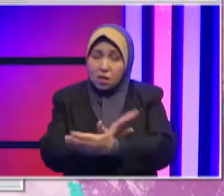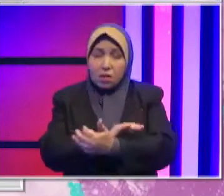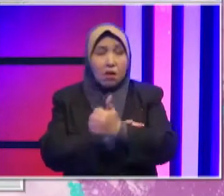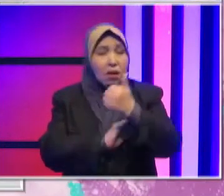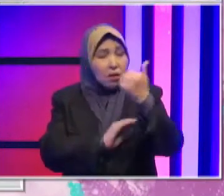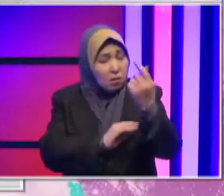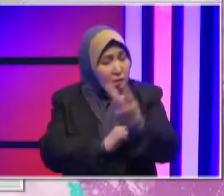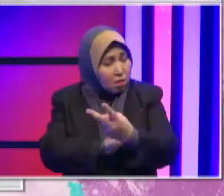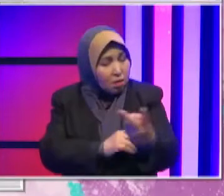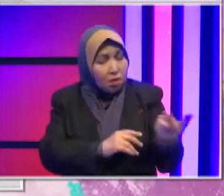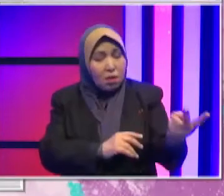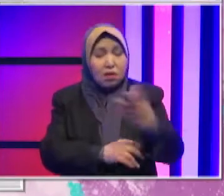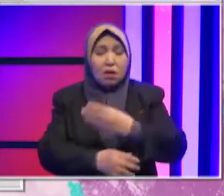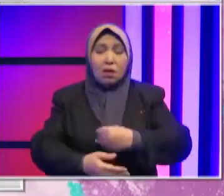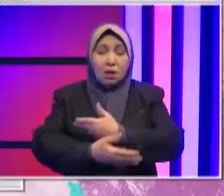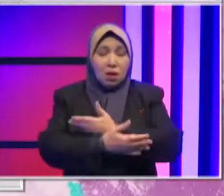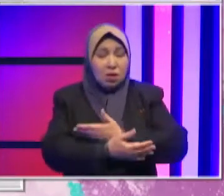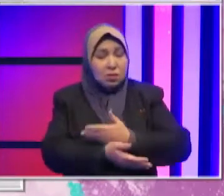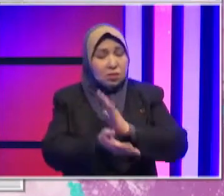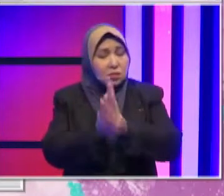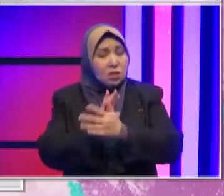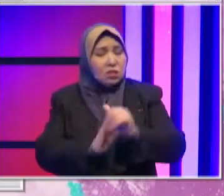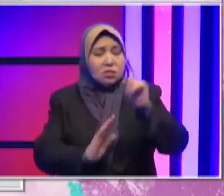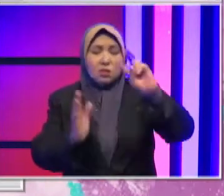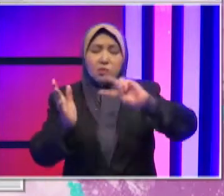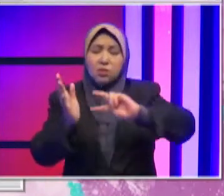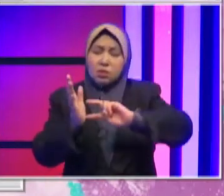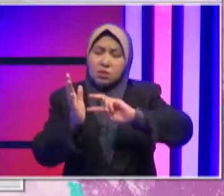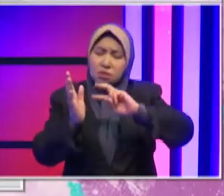وجعلناها وابنها